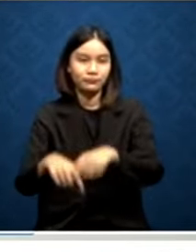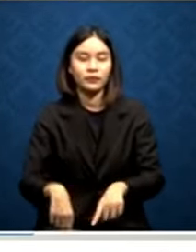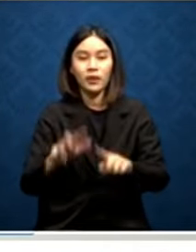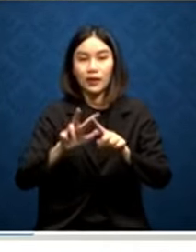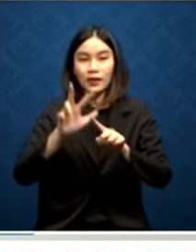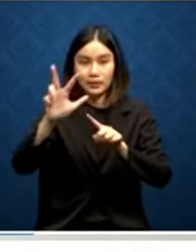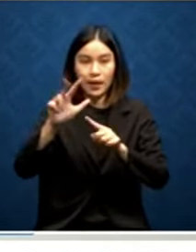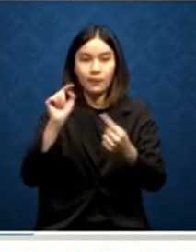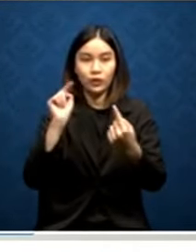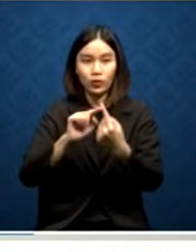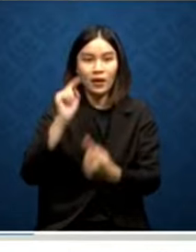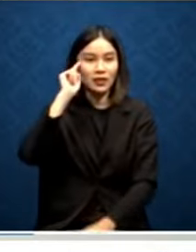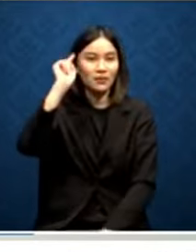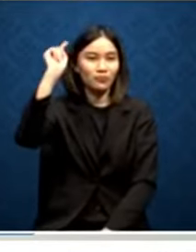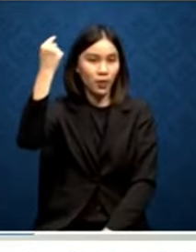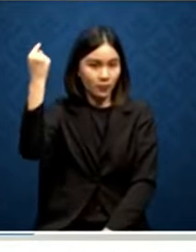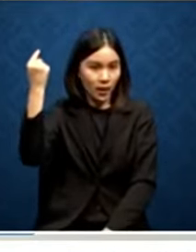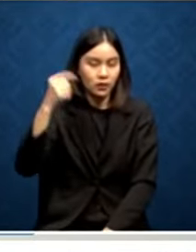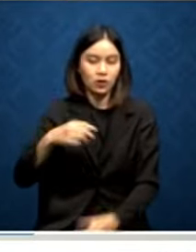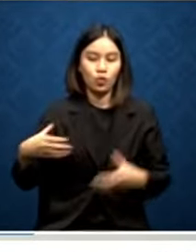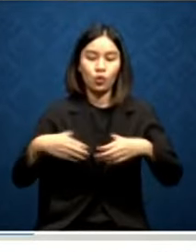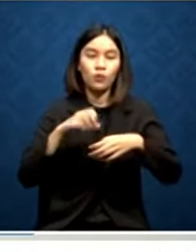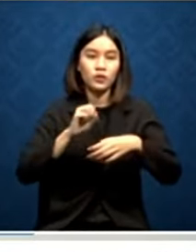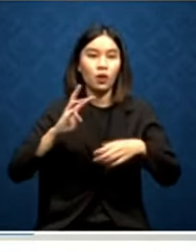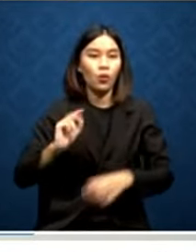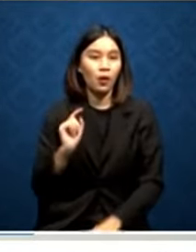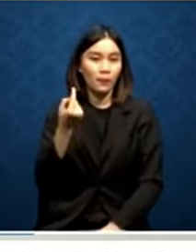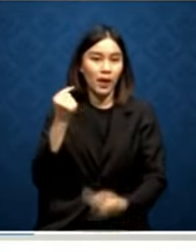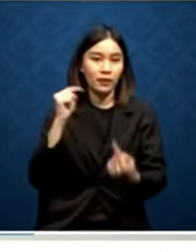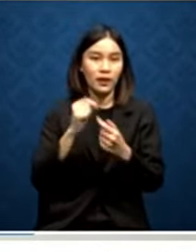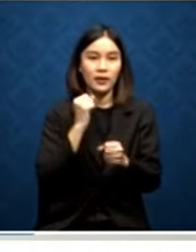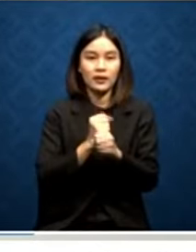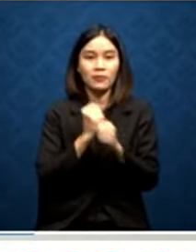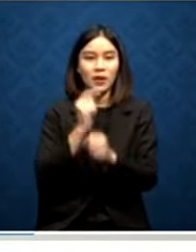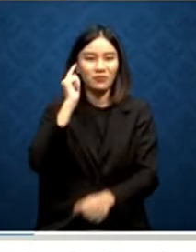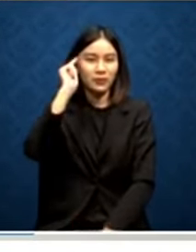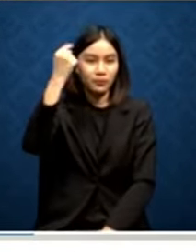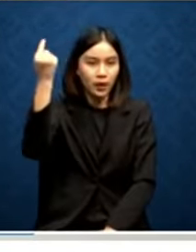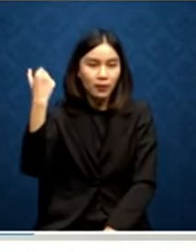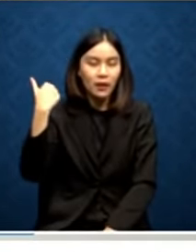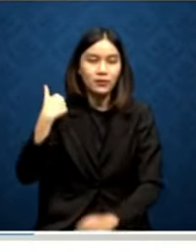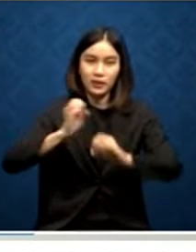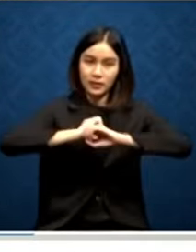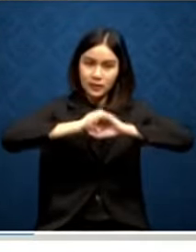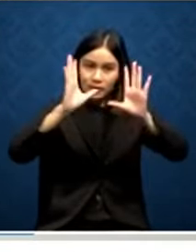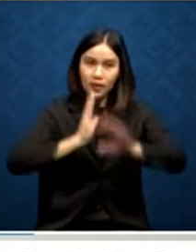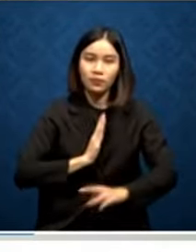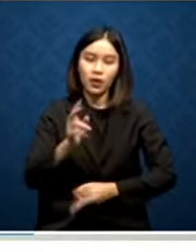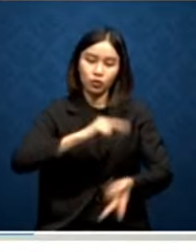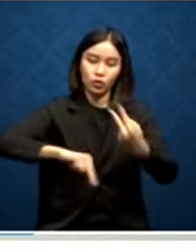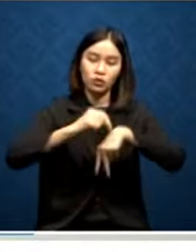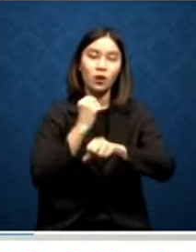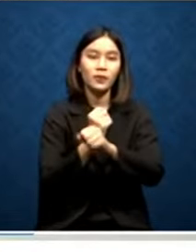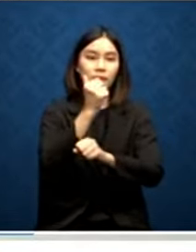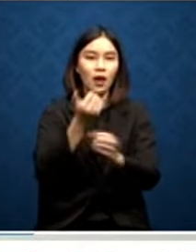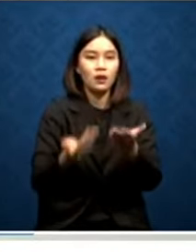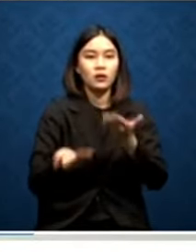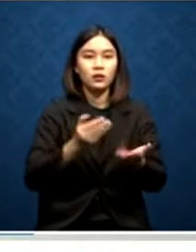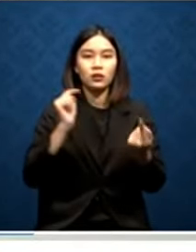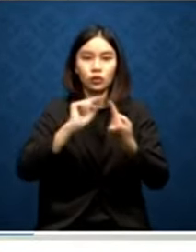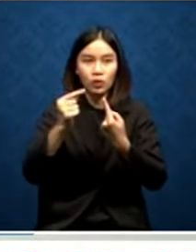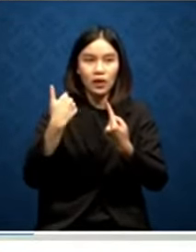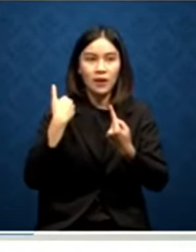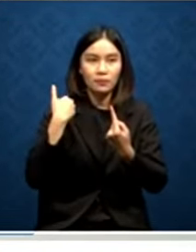ที่สามสร้างสรรค์วุฒิสภายุคใหม่จะทำงานอย่างสร้างสรรค์โปร่งใสตรวจสอบได้หรือที่เรียกว่